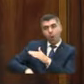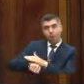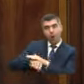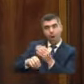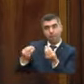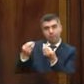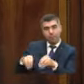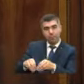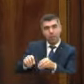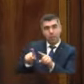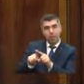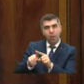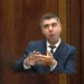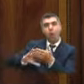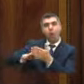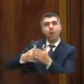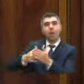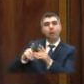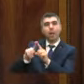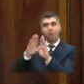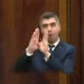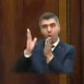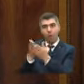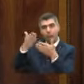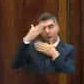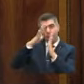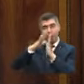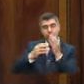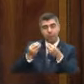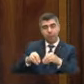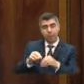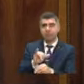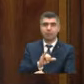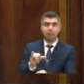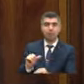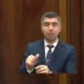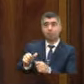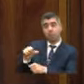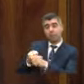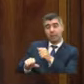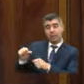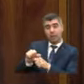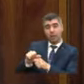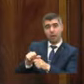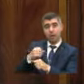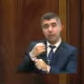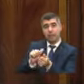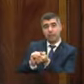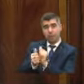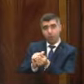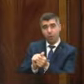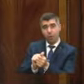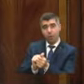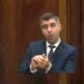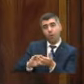إلى جانب الفشل الاقتصادي والتنموي برمته. لنغير داخل المنصب الوزاري للرياضة ونهمل الجانب الاقتصادي